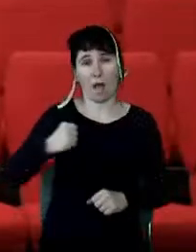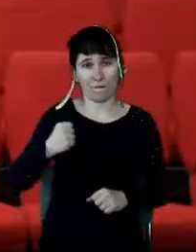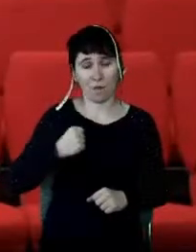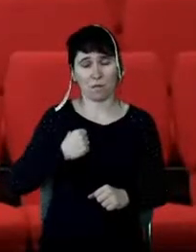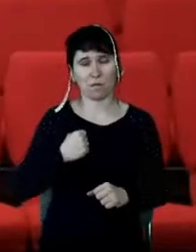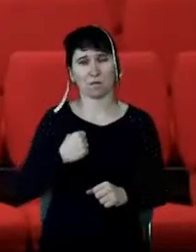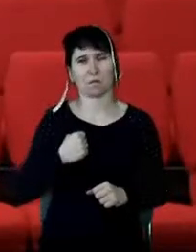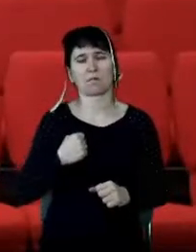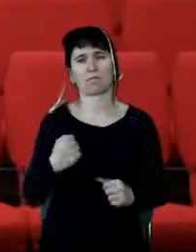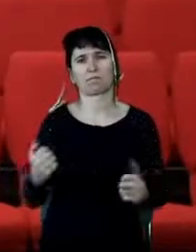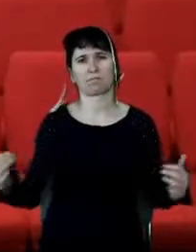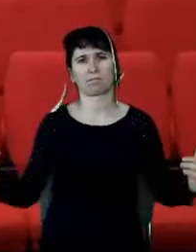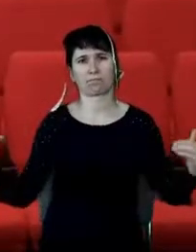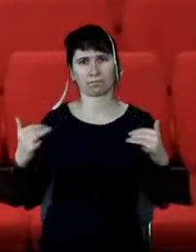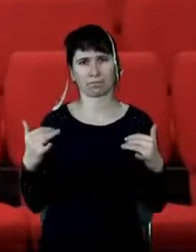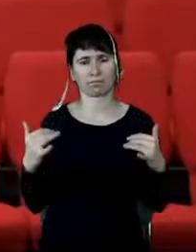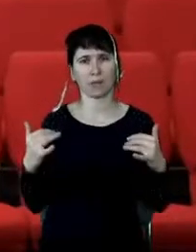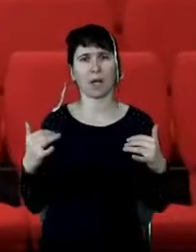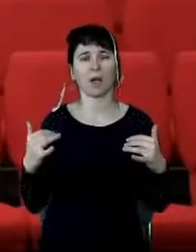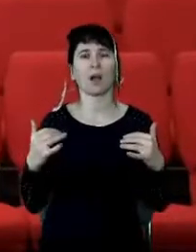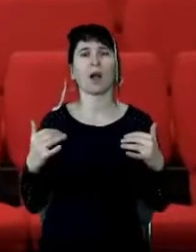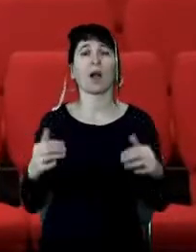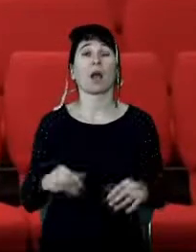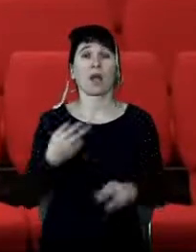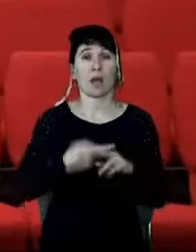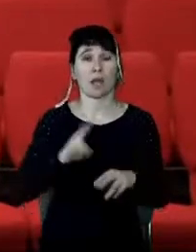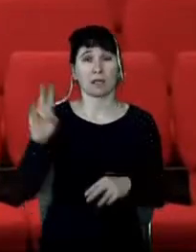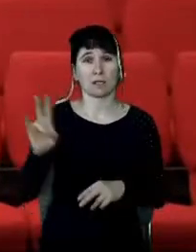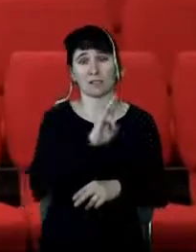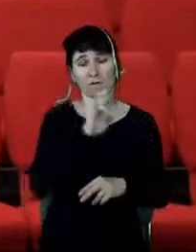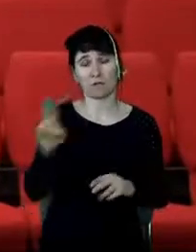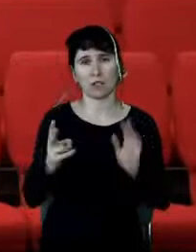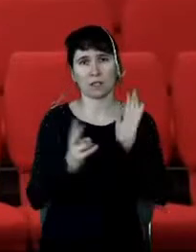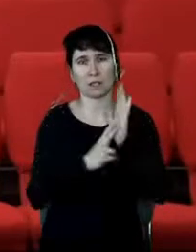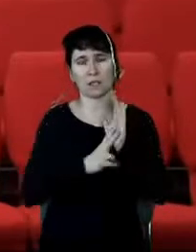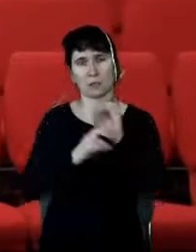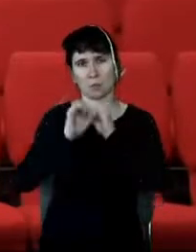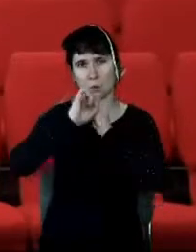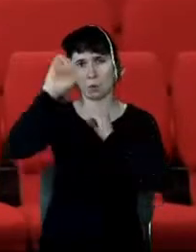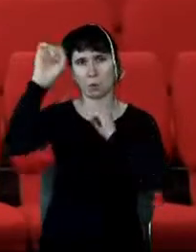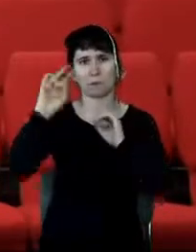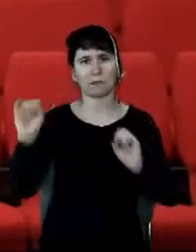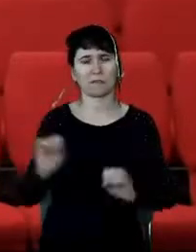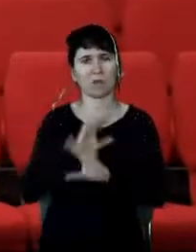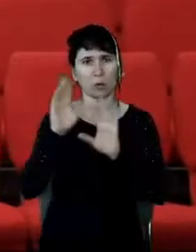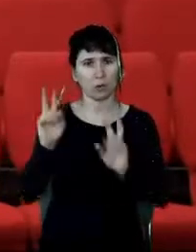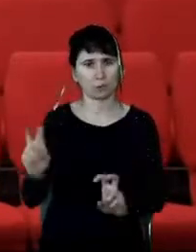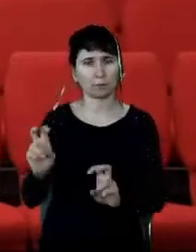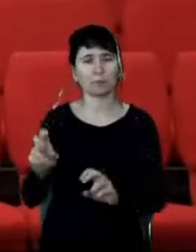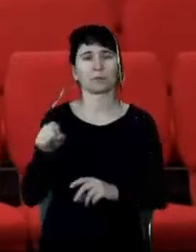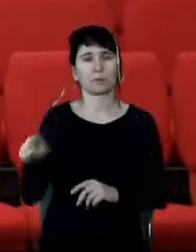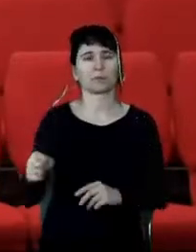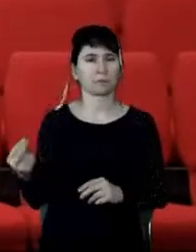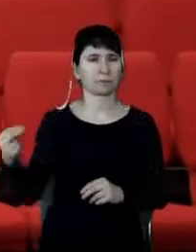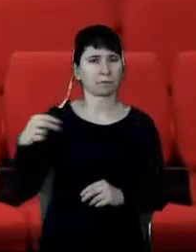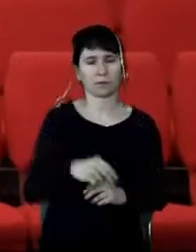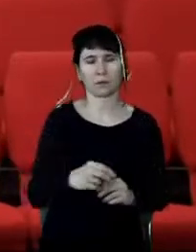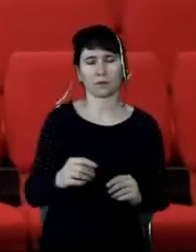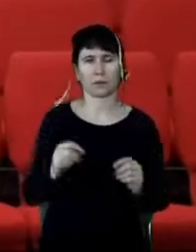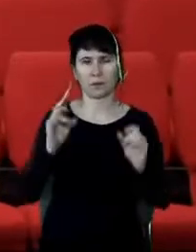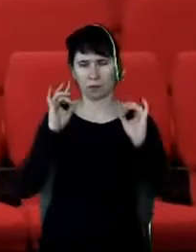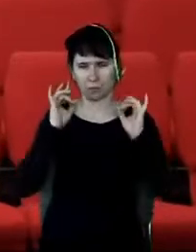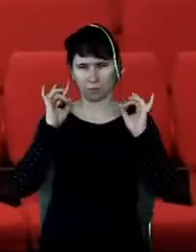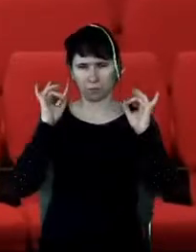перед Господом. І 7 священиків, маючи 7 святих труб, підійдуть таким чином перед Господом, і хай дадуть знак гарним